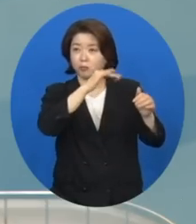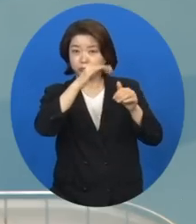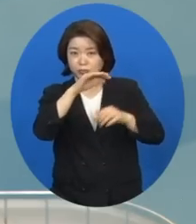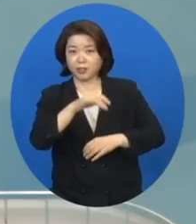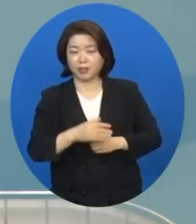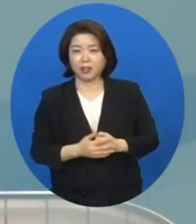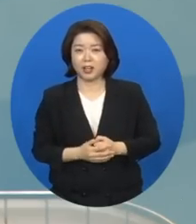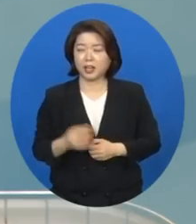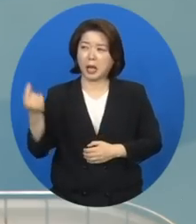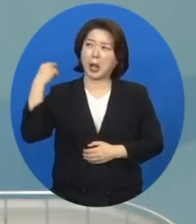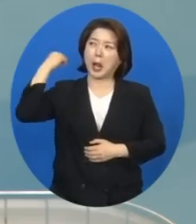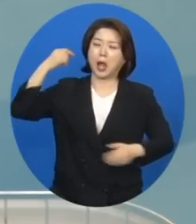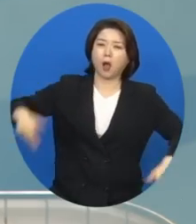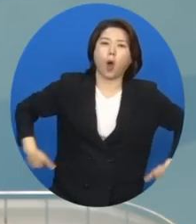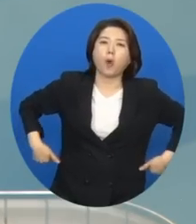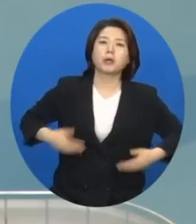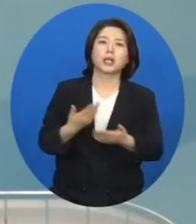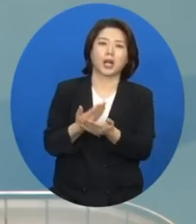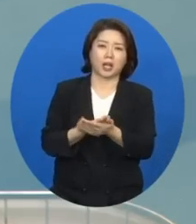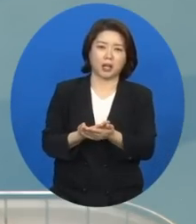그러면서 업어달라는 거죠.